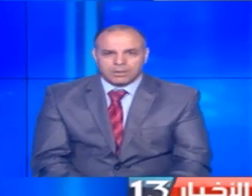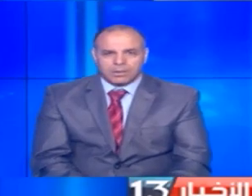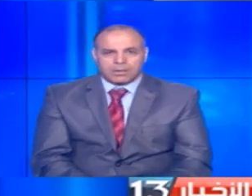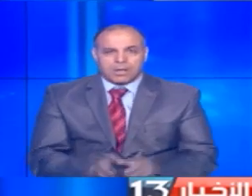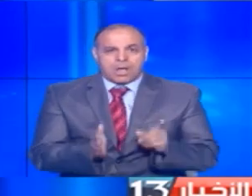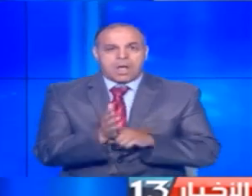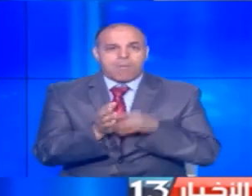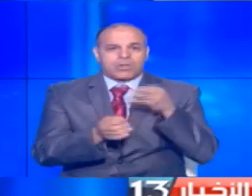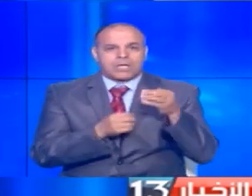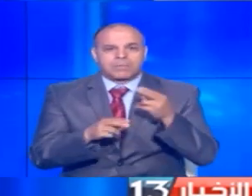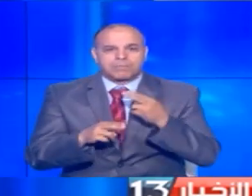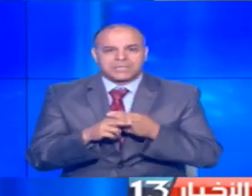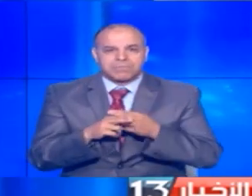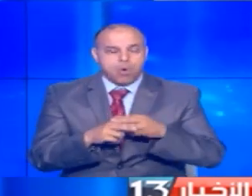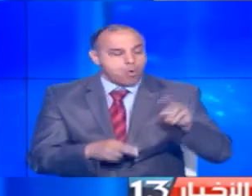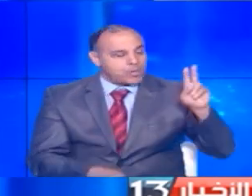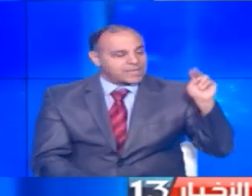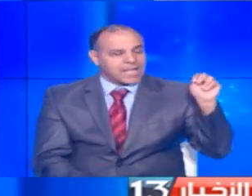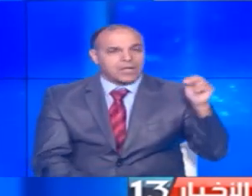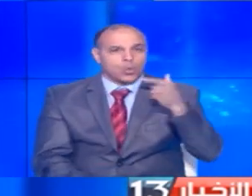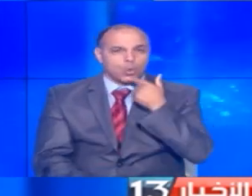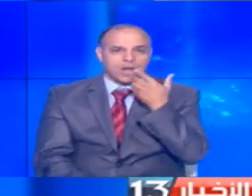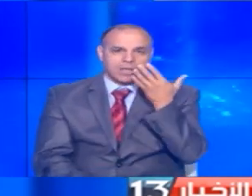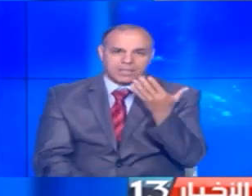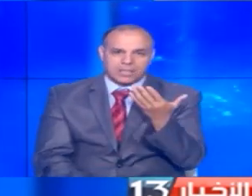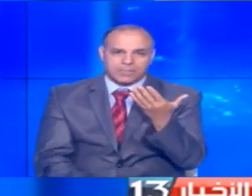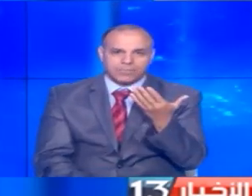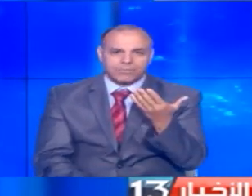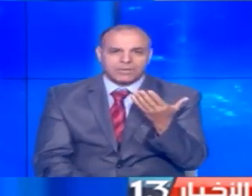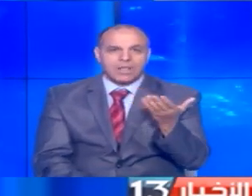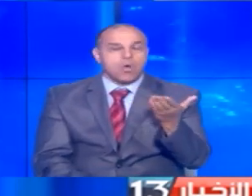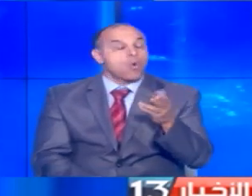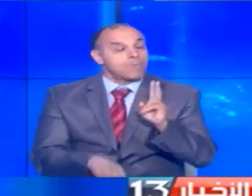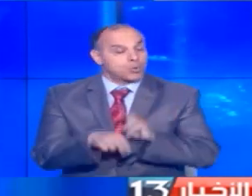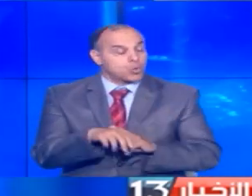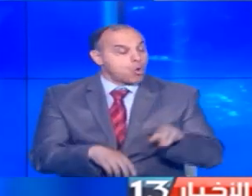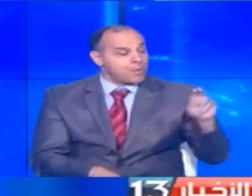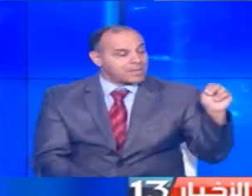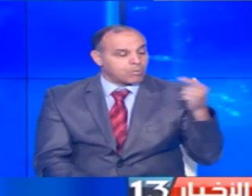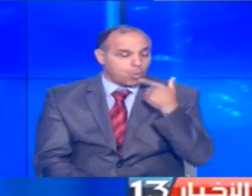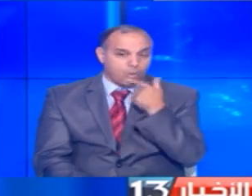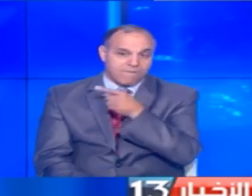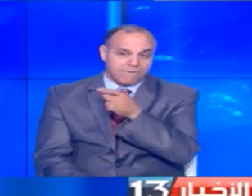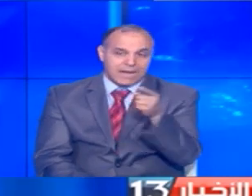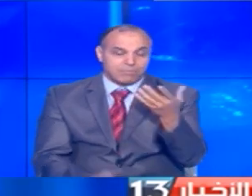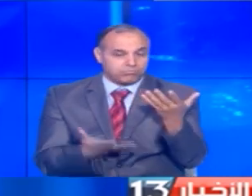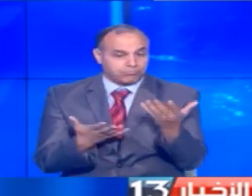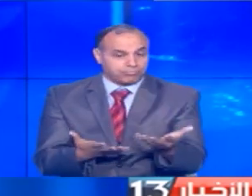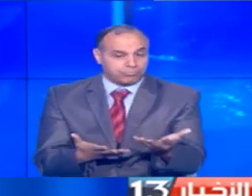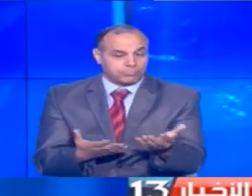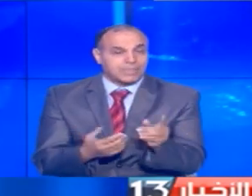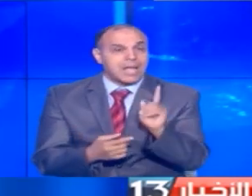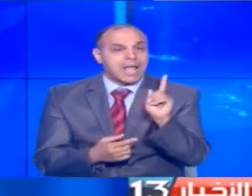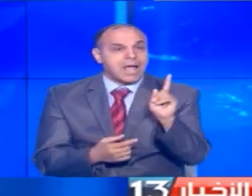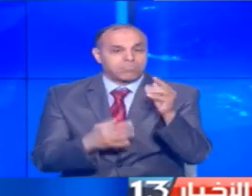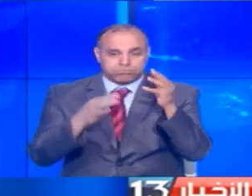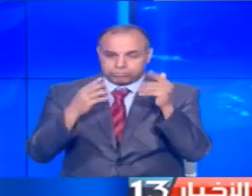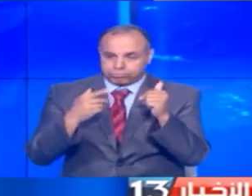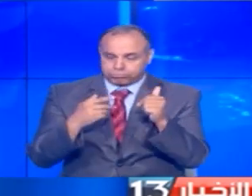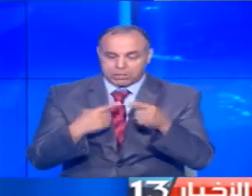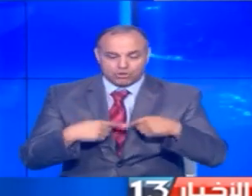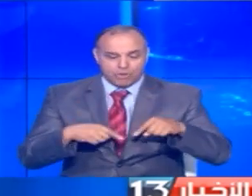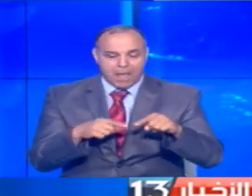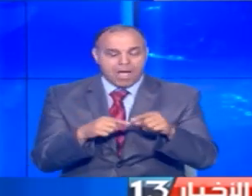أكد المتحدث باسم الأمم المتحدة ستيفان دوجاريك ترحيب الأمين العام للمنظمة الدولية أنطونيو غوتيريس بنتيجة